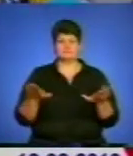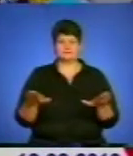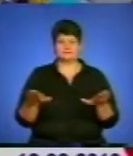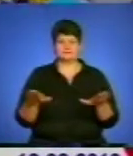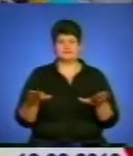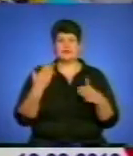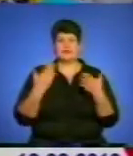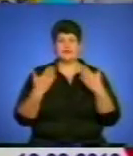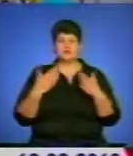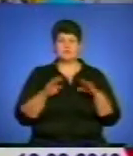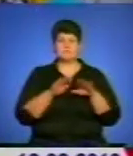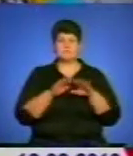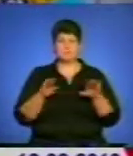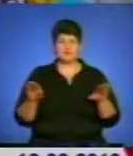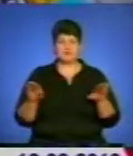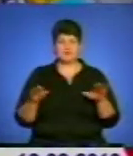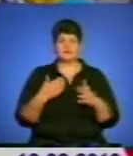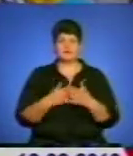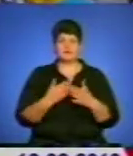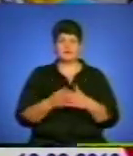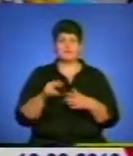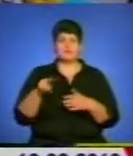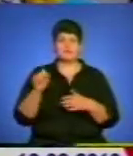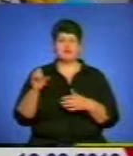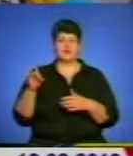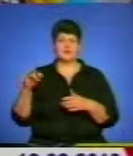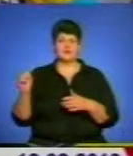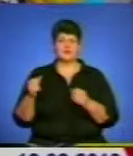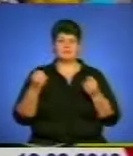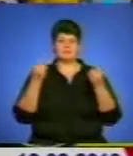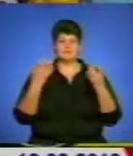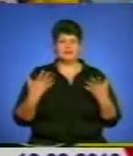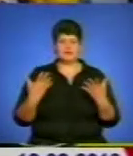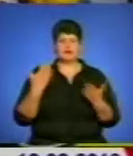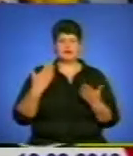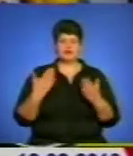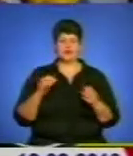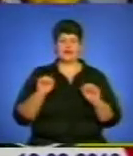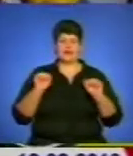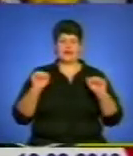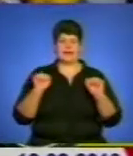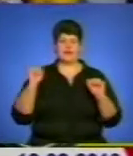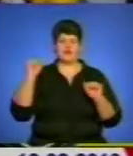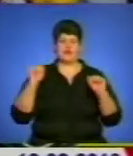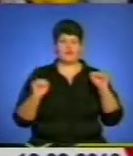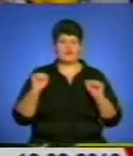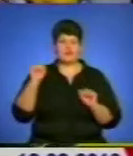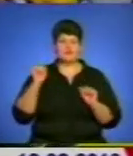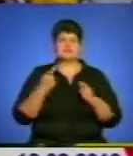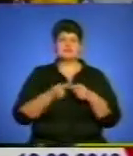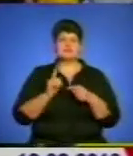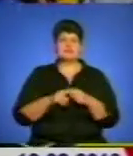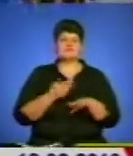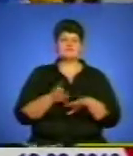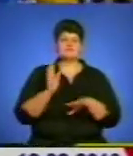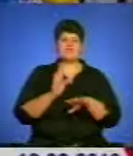Якщо порівняти, припустимо, пауерліфтинг, там трошки простіше. От якщо порівняти гірьовий спорт і важку атлетику, це більш